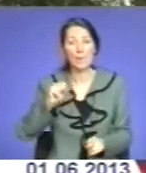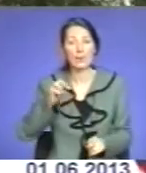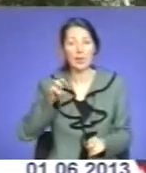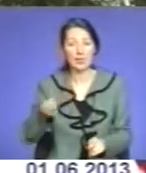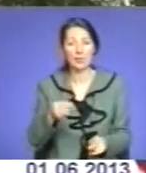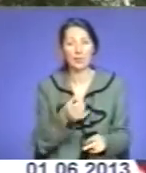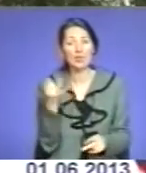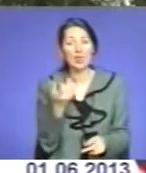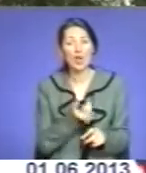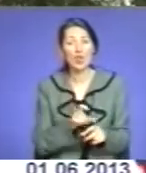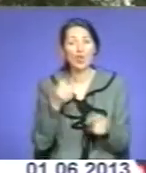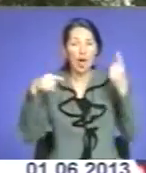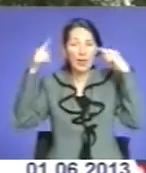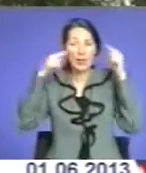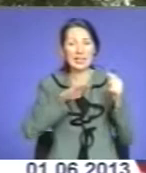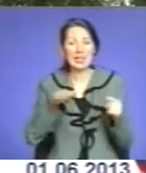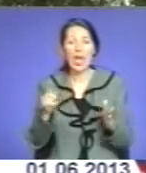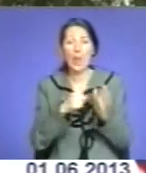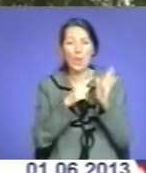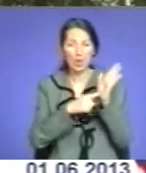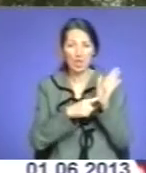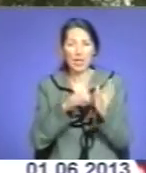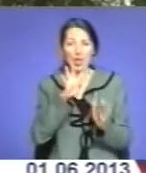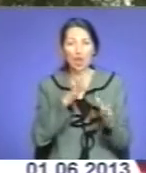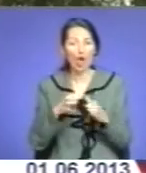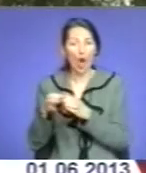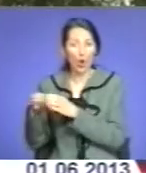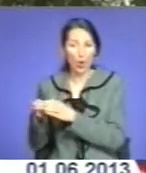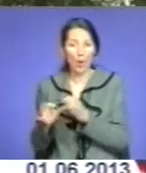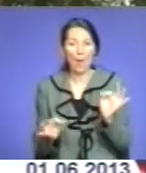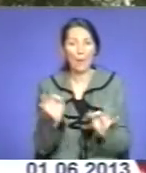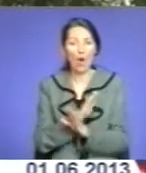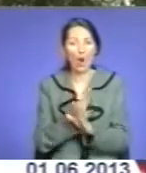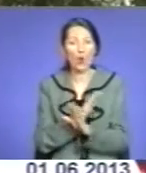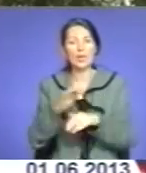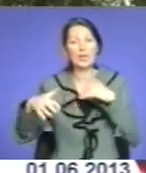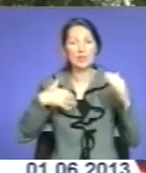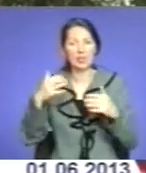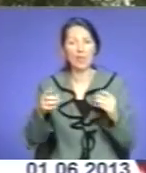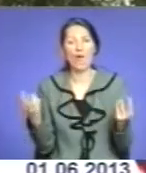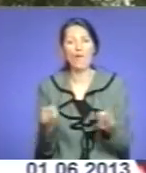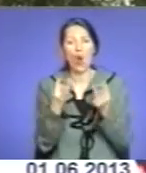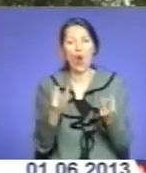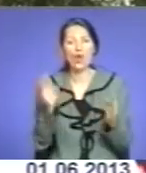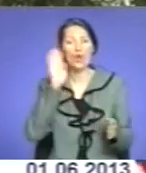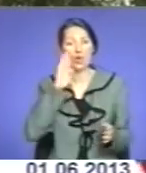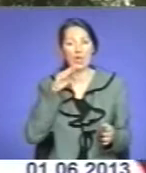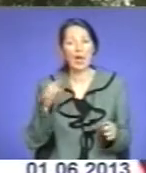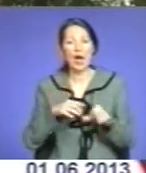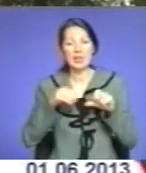легенда, де дітей поділять на 4 групи як природних стихій – вогонь, вода, земля і